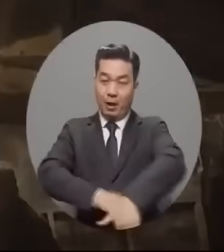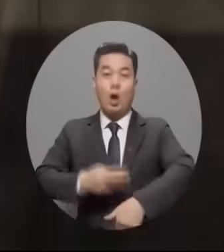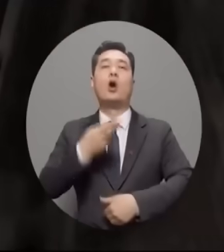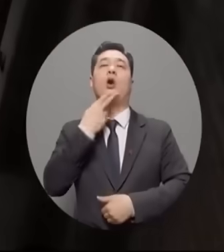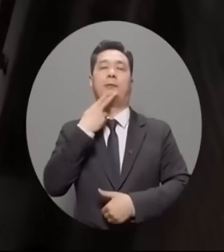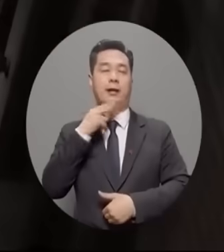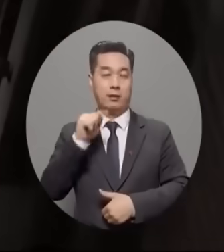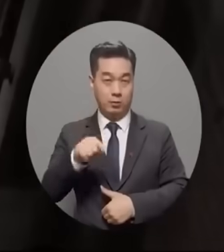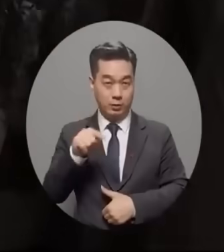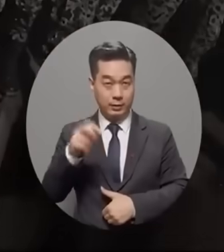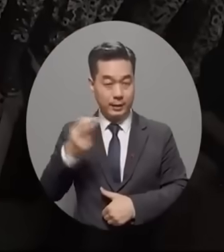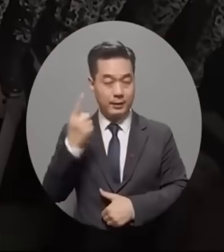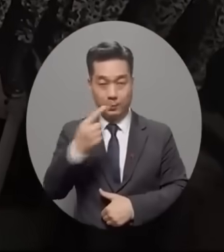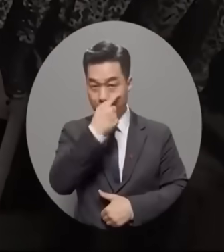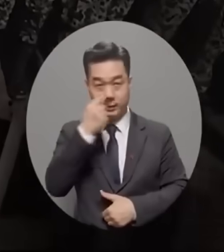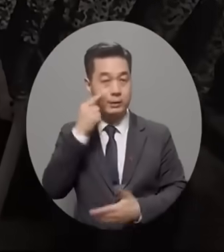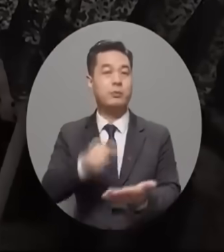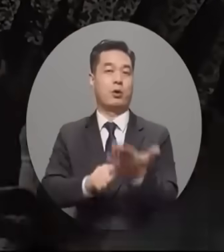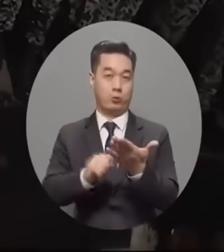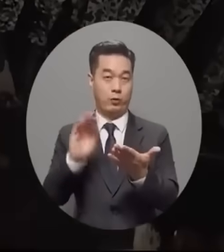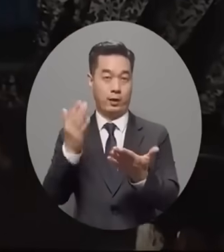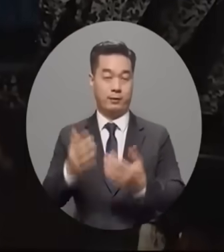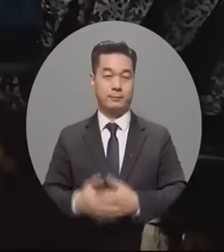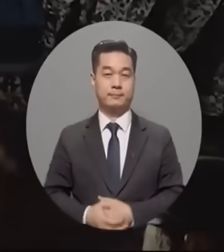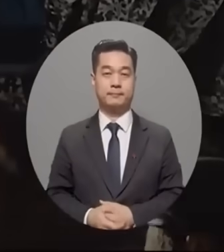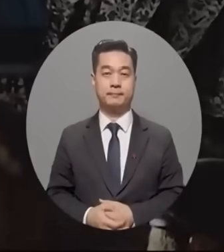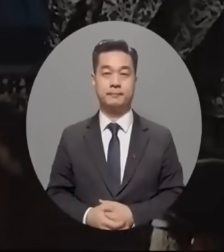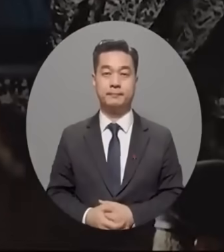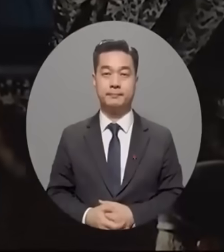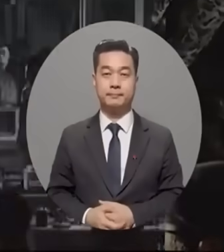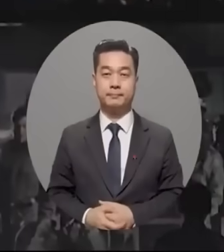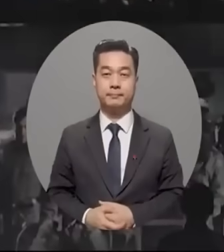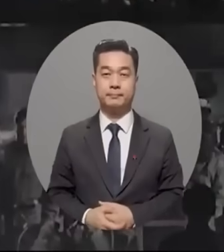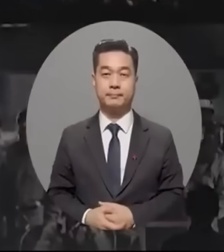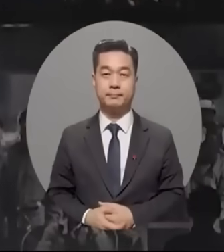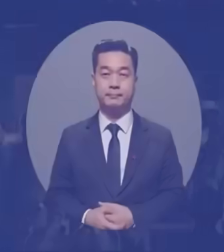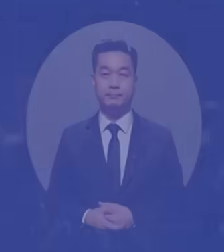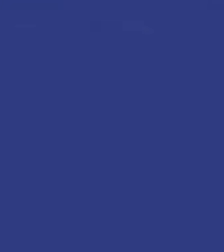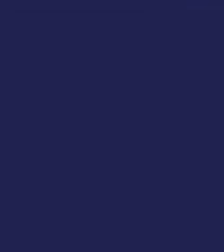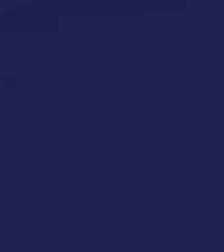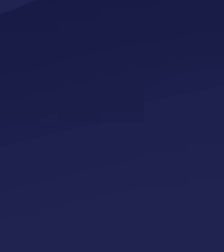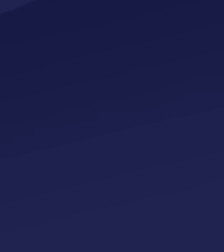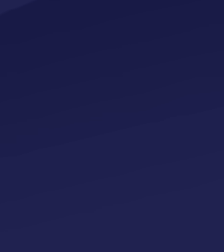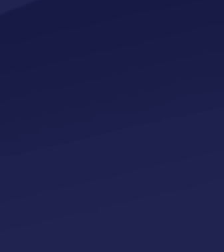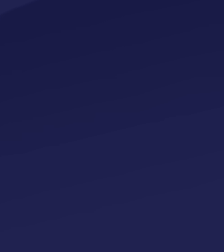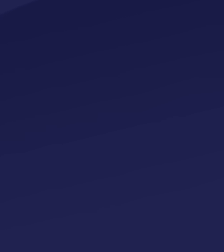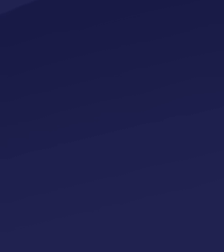사실을 보여주고 있습니다. MBC 뉴스 임소정입니다.